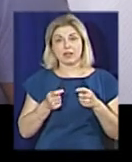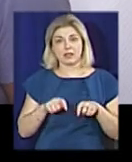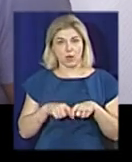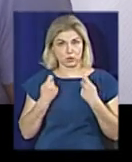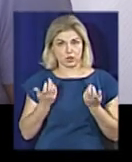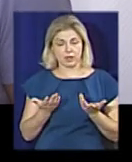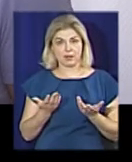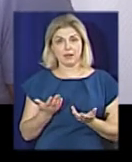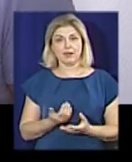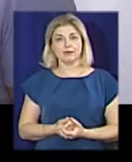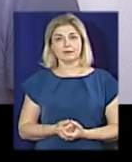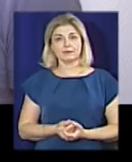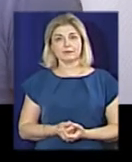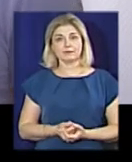І